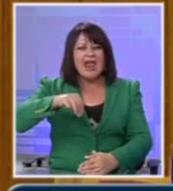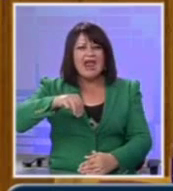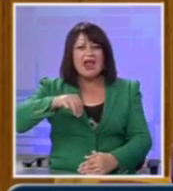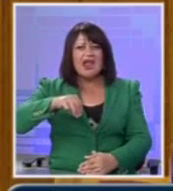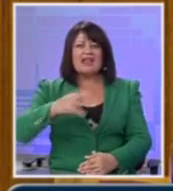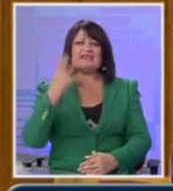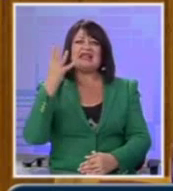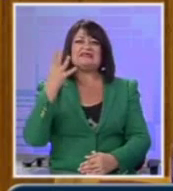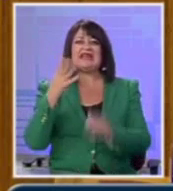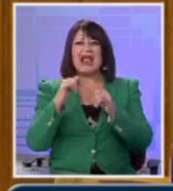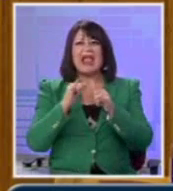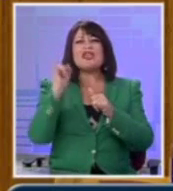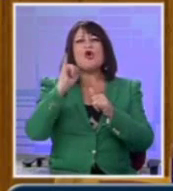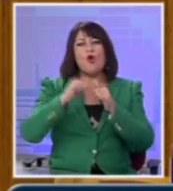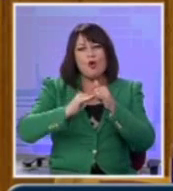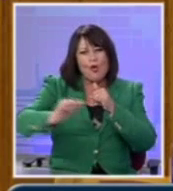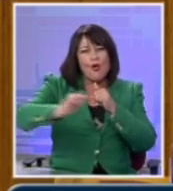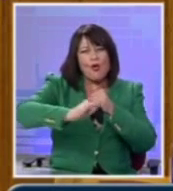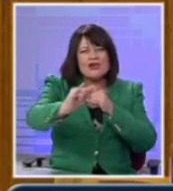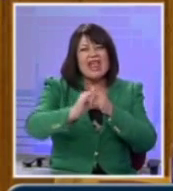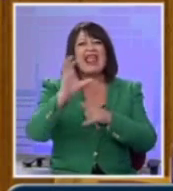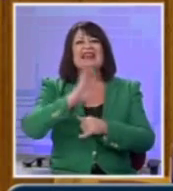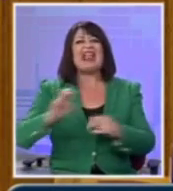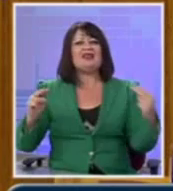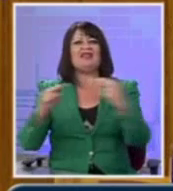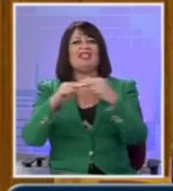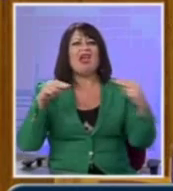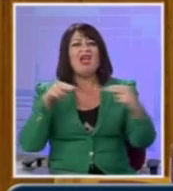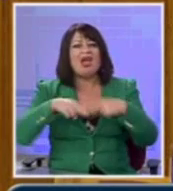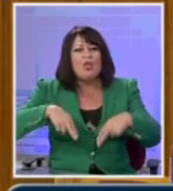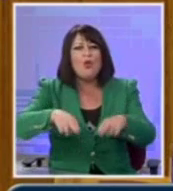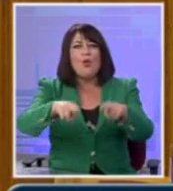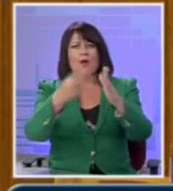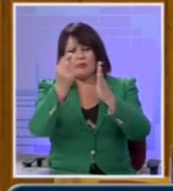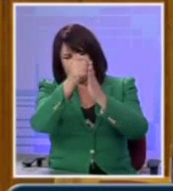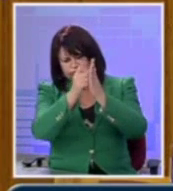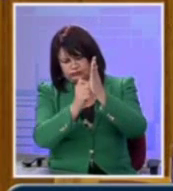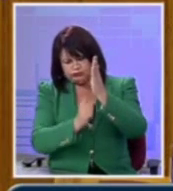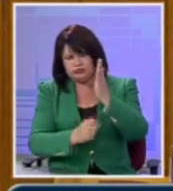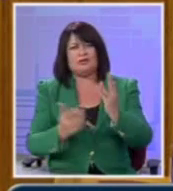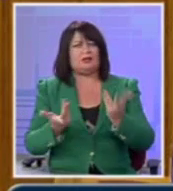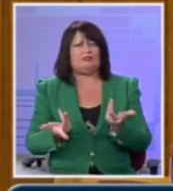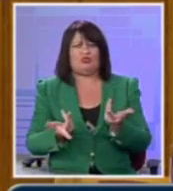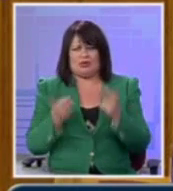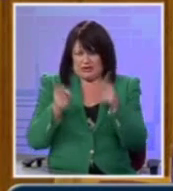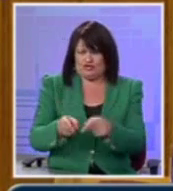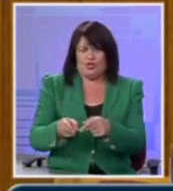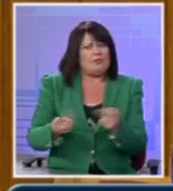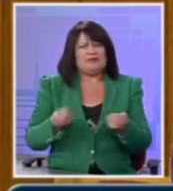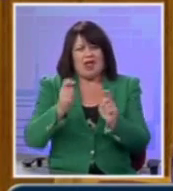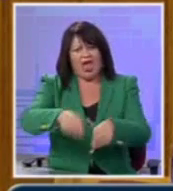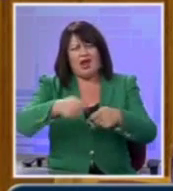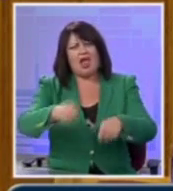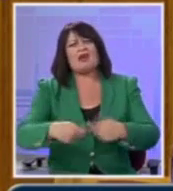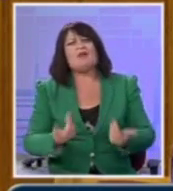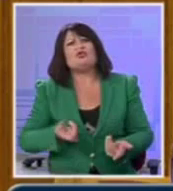της Παραϊόνιας, τους κάθετες άξονες Εγνατίας. Είναι ατέλειωτος ο κατάλογος και πρέπει να θυμηθείτε πόσα